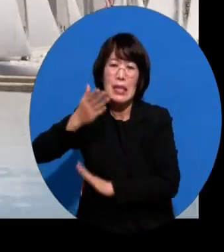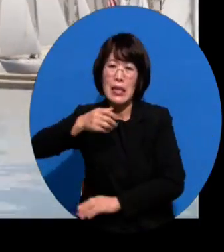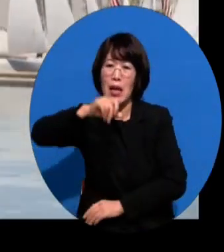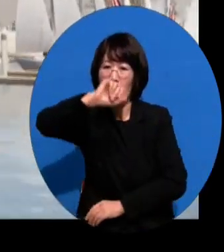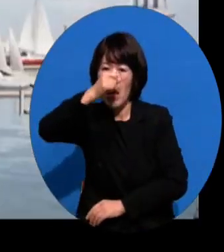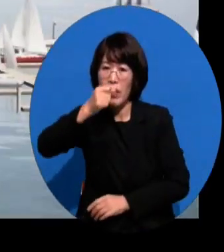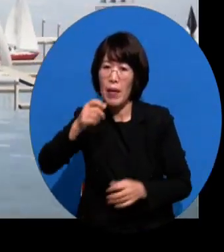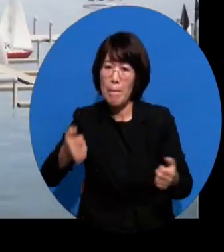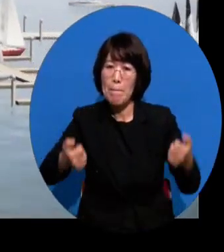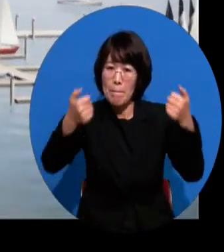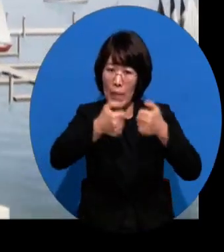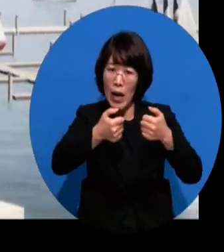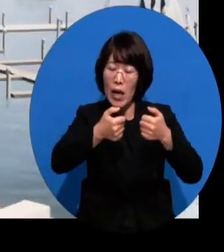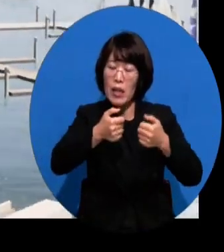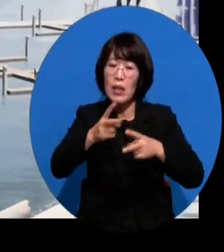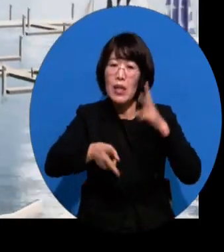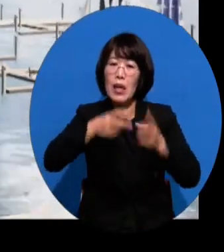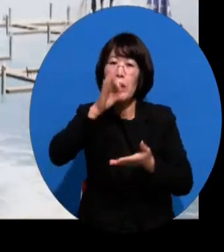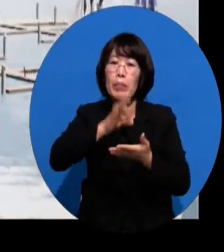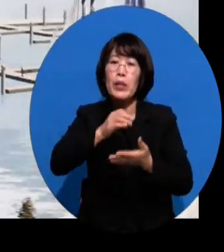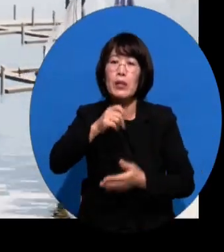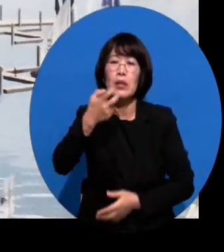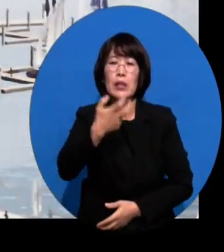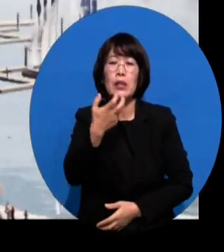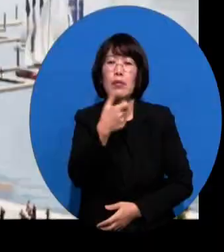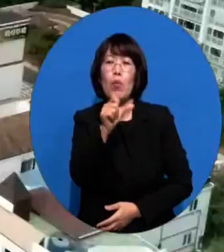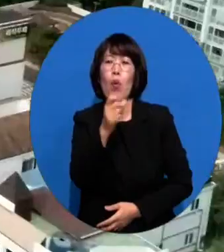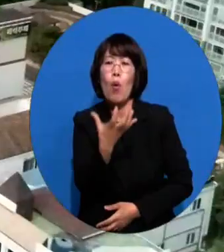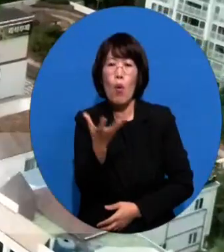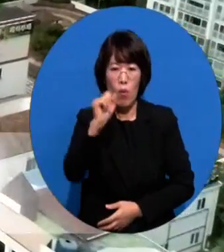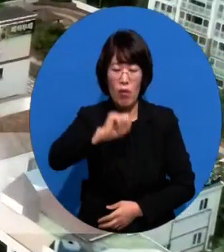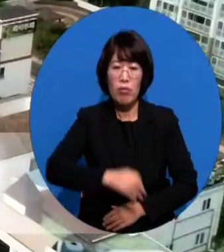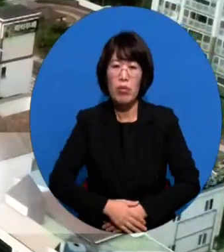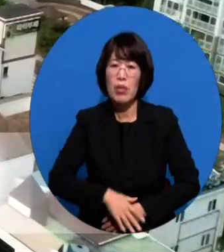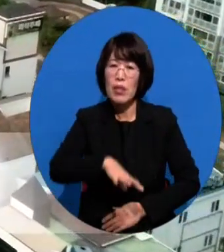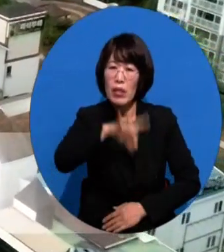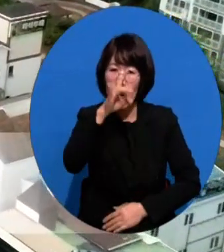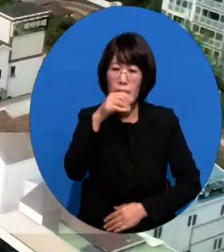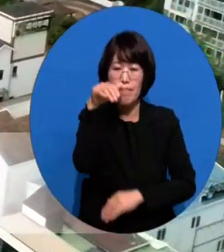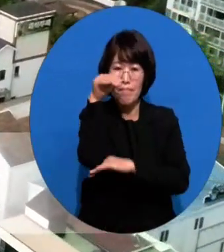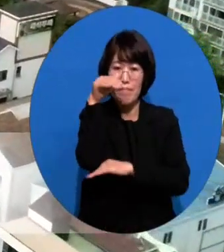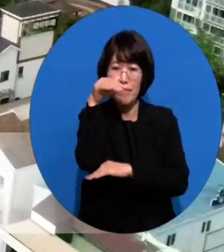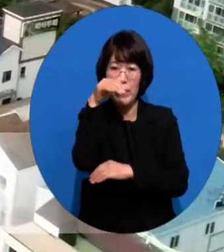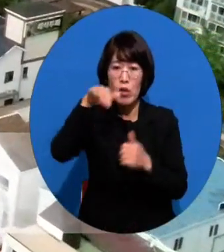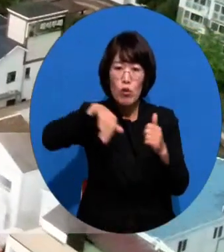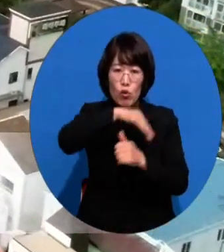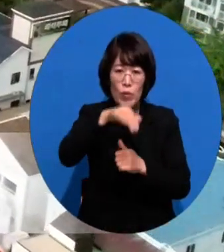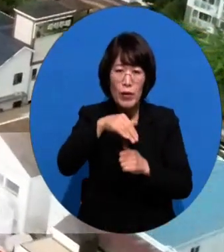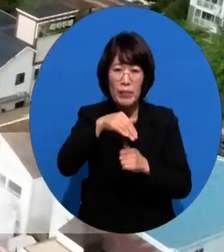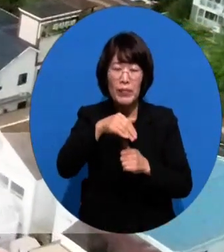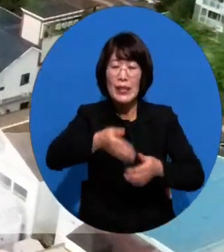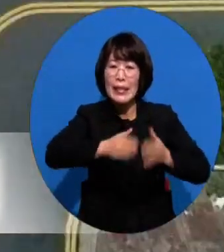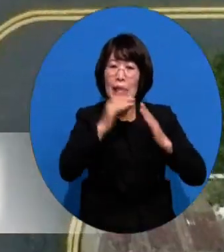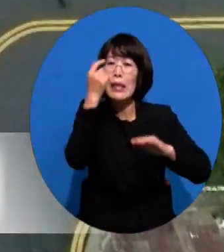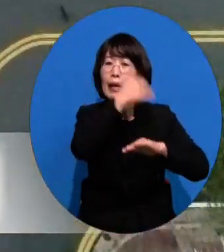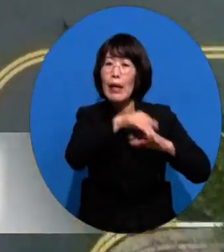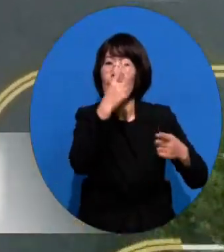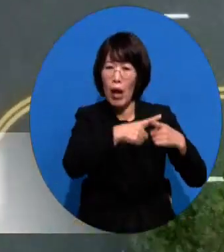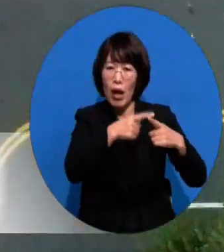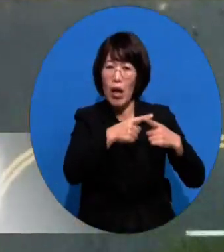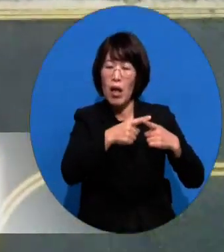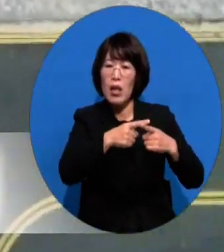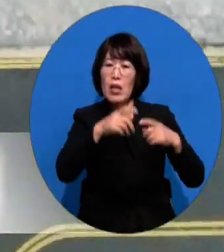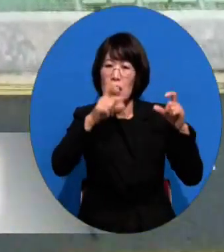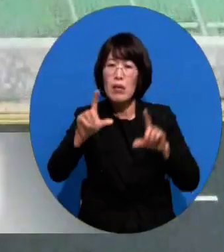절반씩 부담한 사업비는 모두 75억 원. 최초 갓바위 인근에 짓기로 했다가 주민 민원에